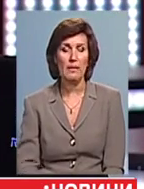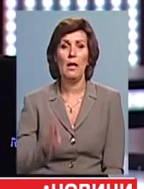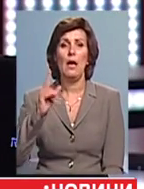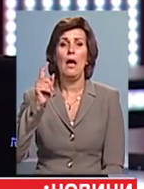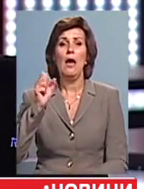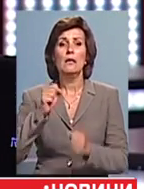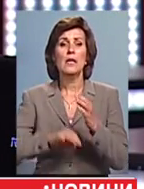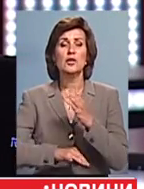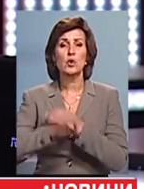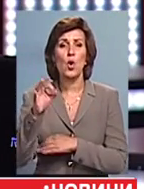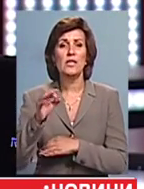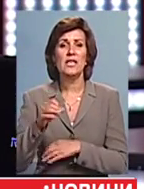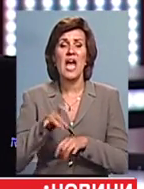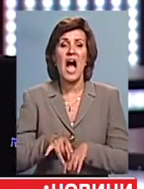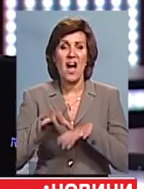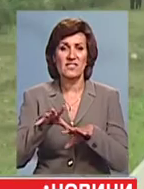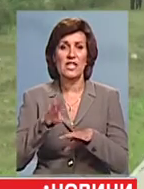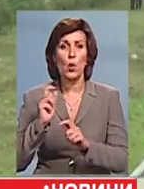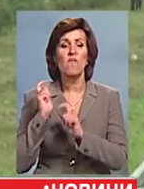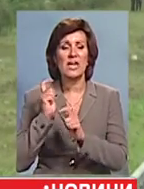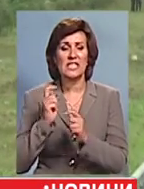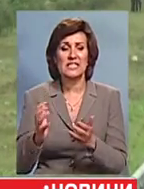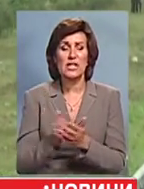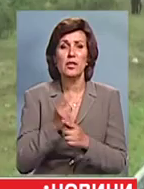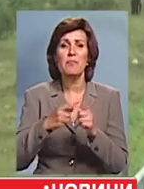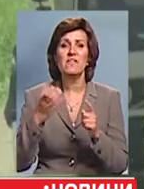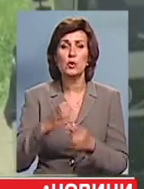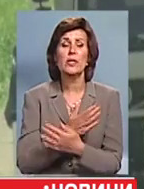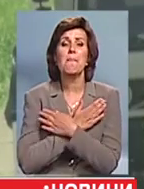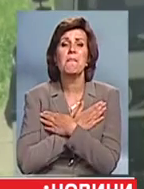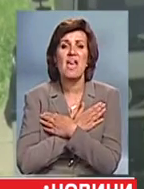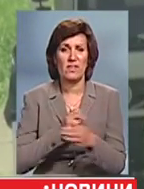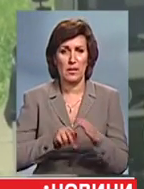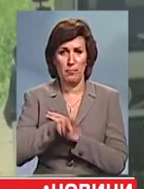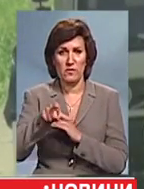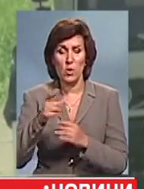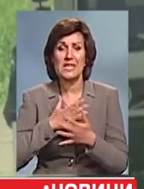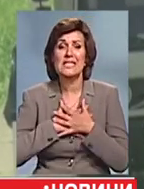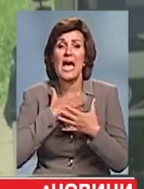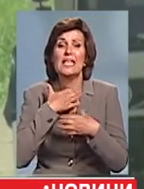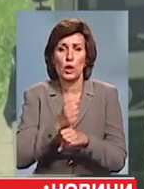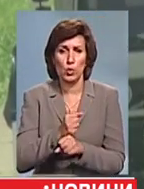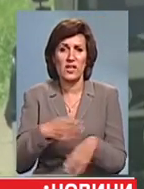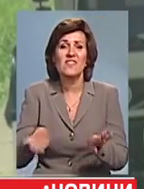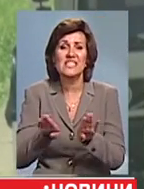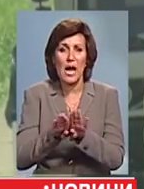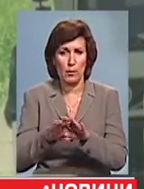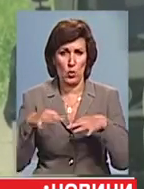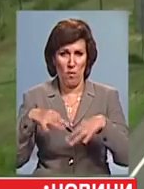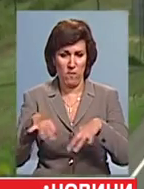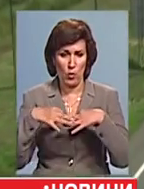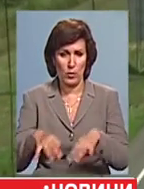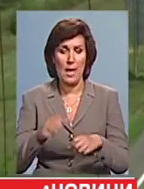На сході Австрії у вантажівці знайшли півсотні мертвих біженців. Вони задихнулися в замкненому фургоні. Працівники